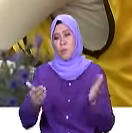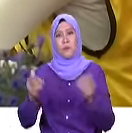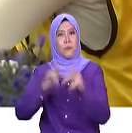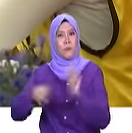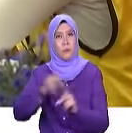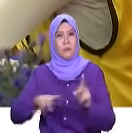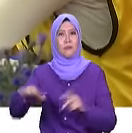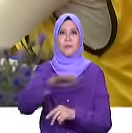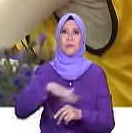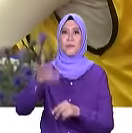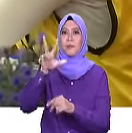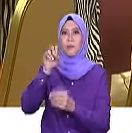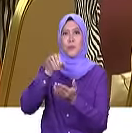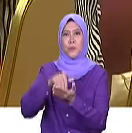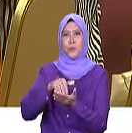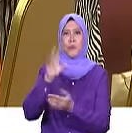penduduk meliputi